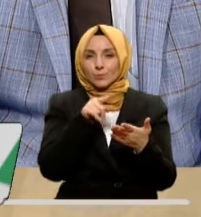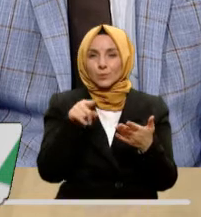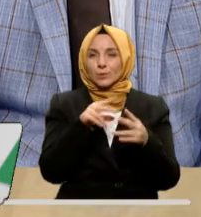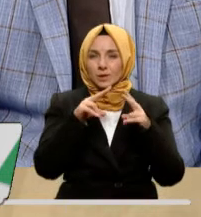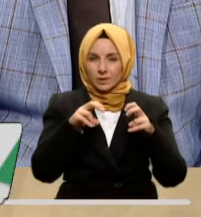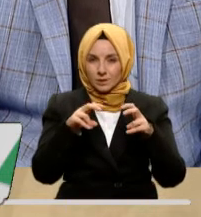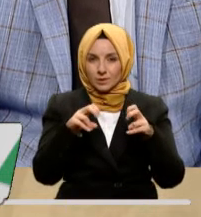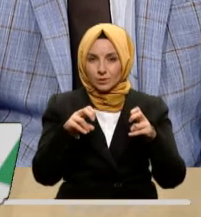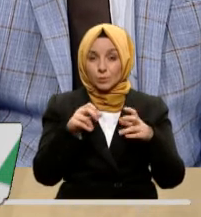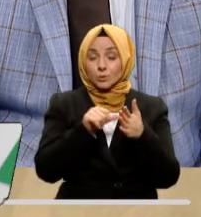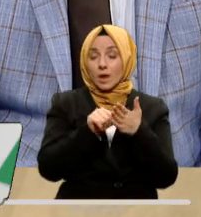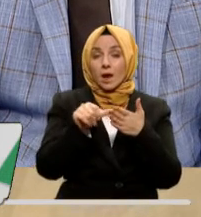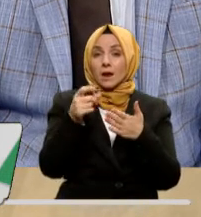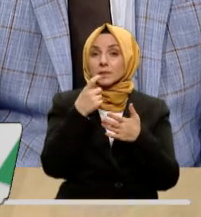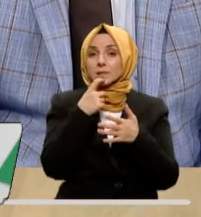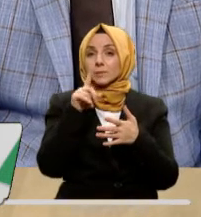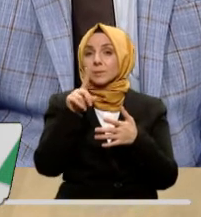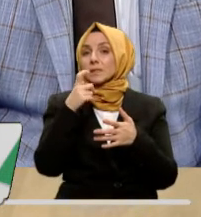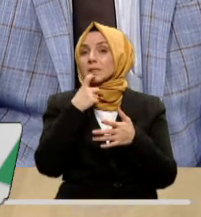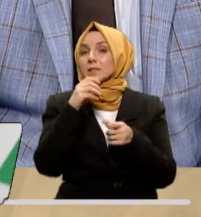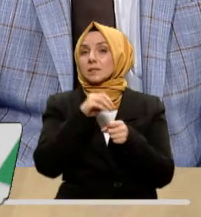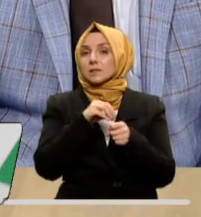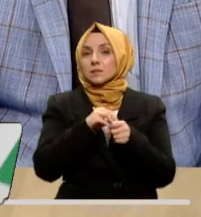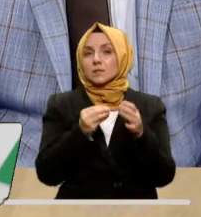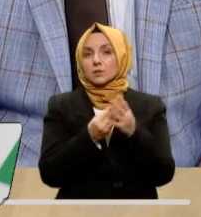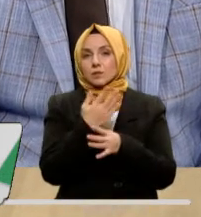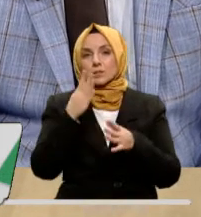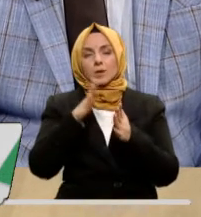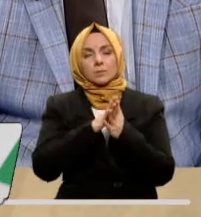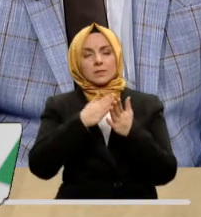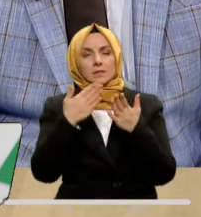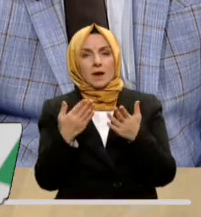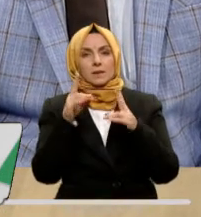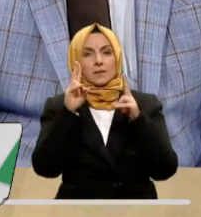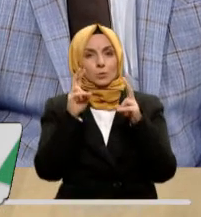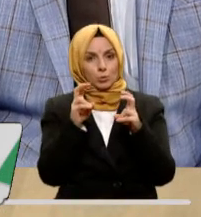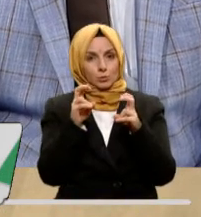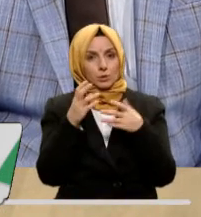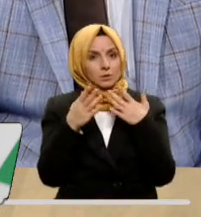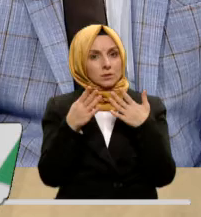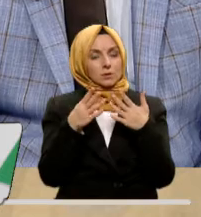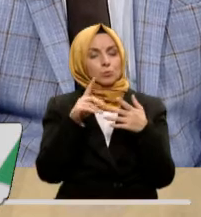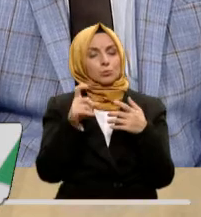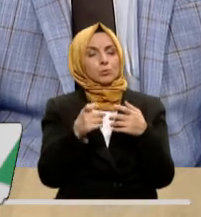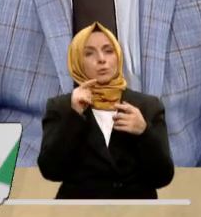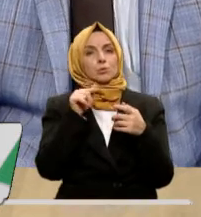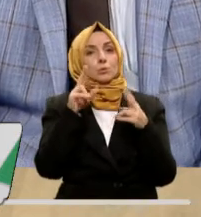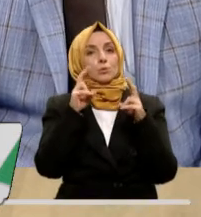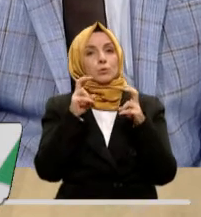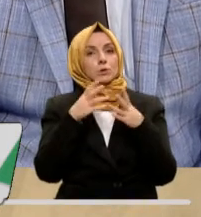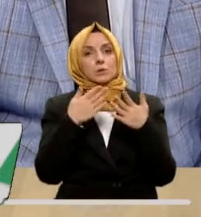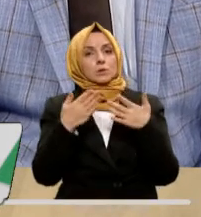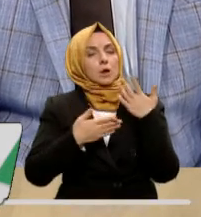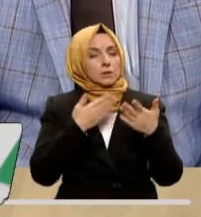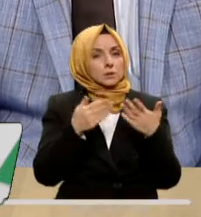bizim çıkartacağız bir yıl içerisindeki dergilerimiz in konularını ele alıyoruz bu konular nasıl işlenecek bu